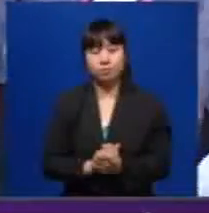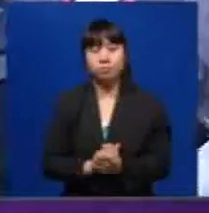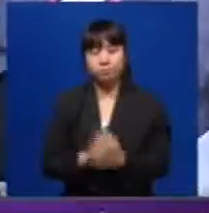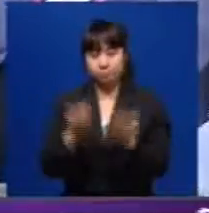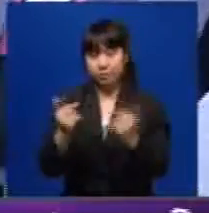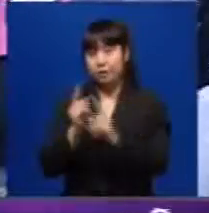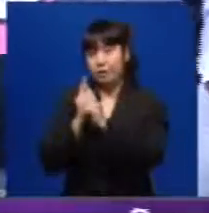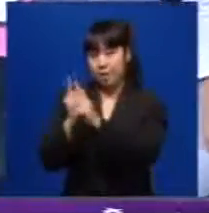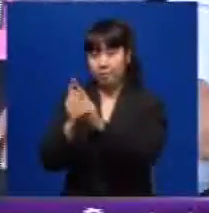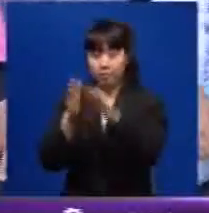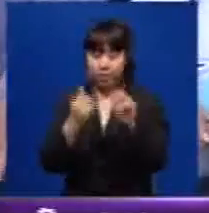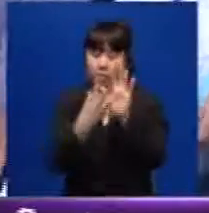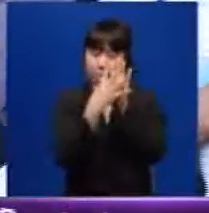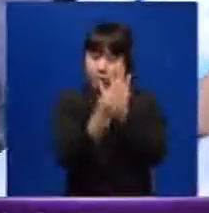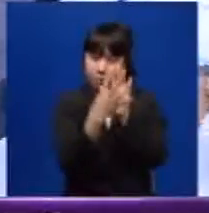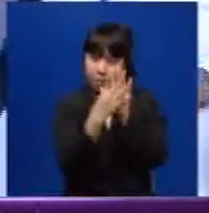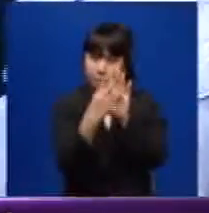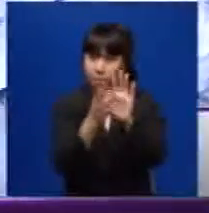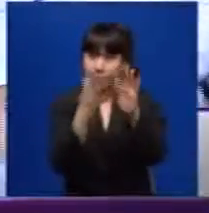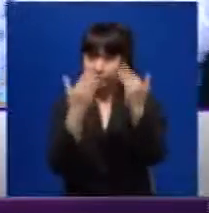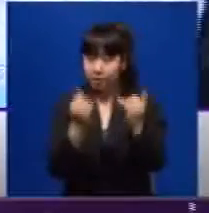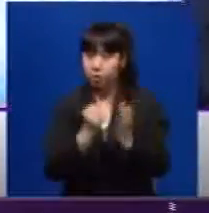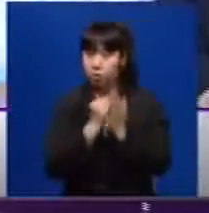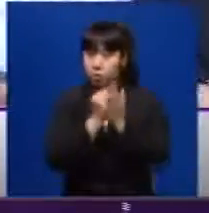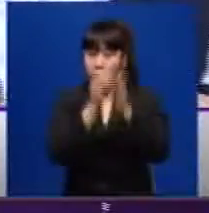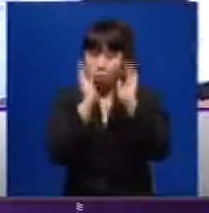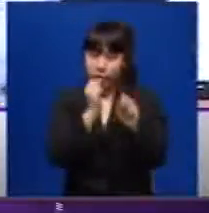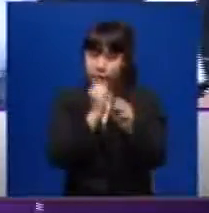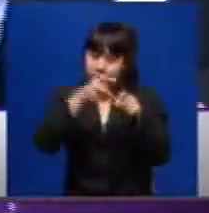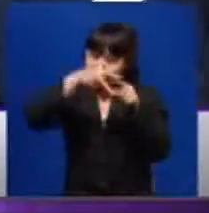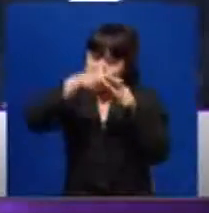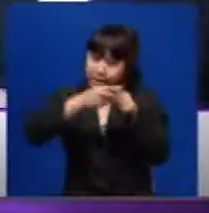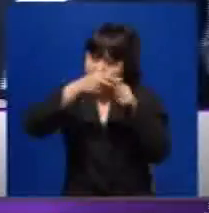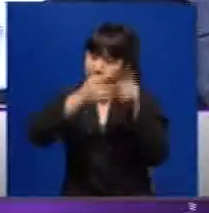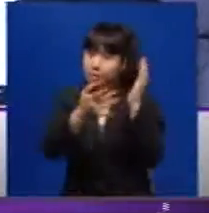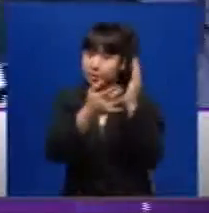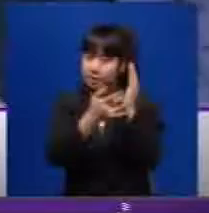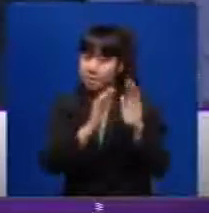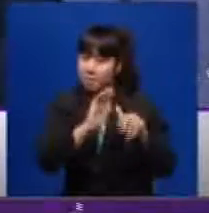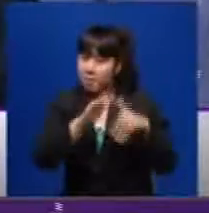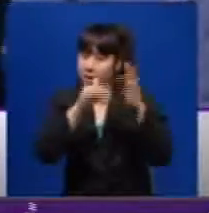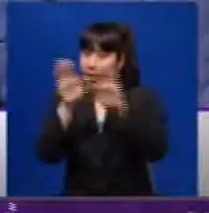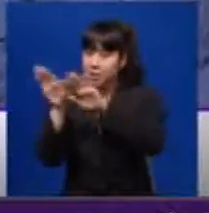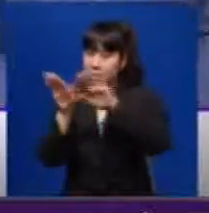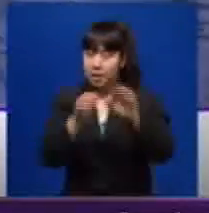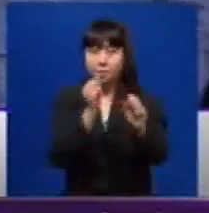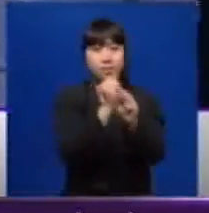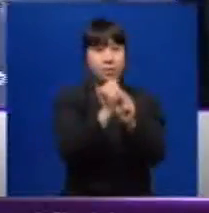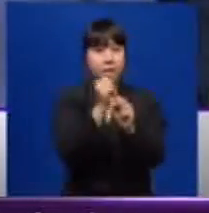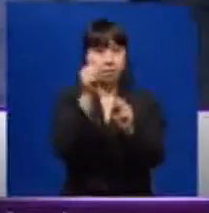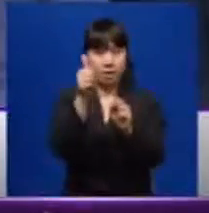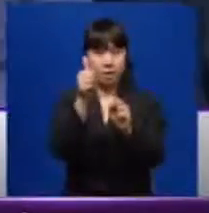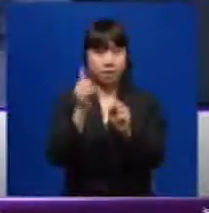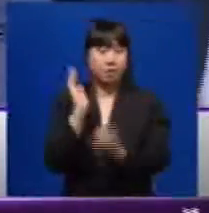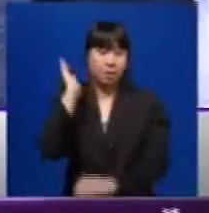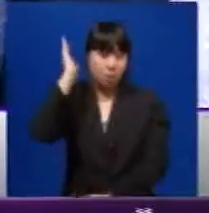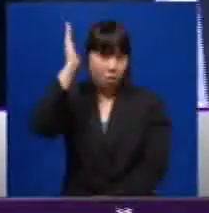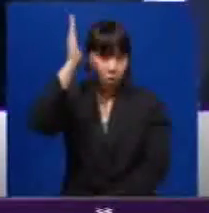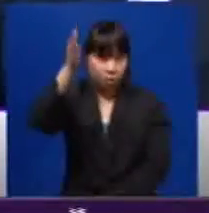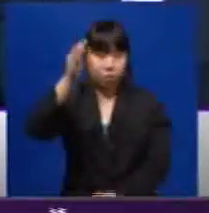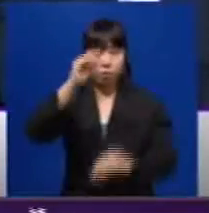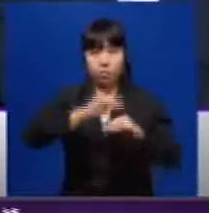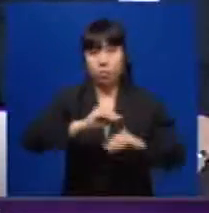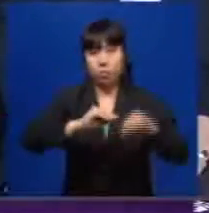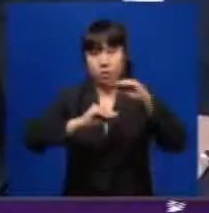ทช.ซึ่งการอบรมครั้งนี้จะเป็นการช่วยพัฒนาช่างเทคนิคเพื่อเตรียมพร้อมในการทำงานและเชื่อว่าอนาคตในโครง